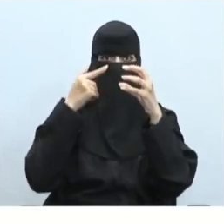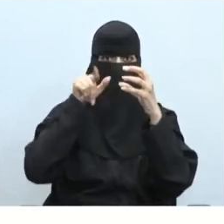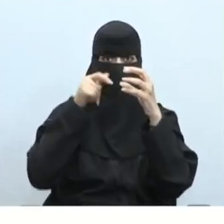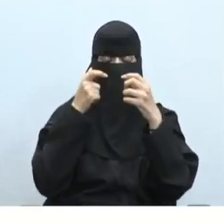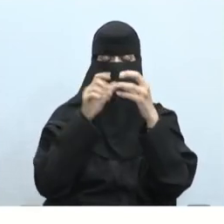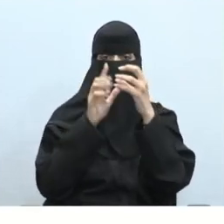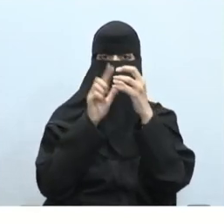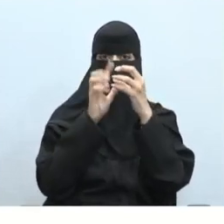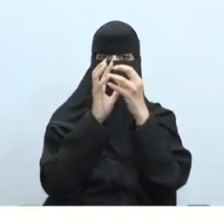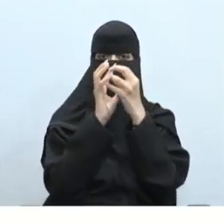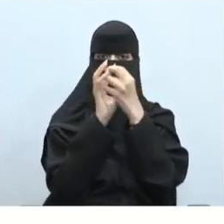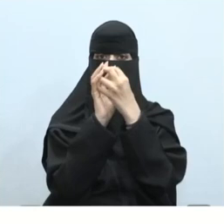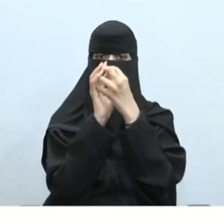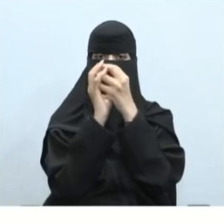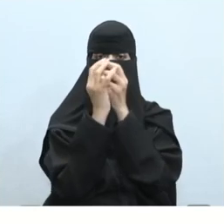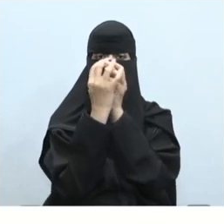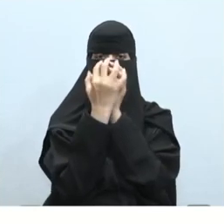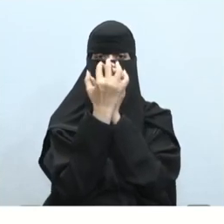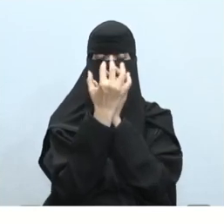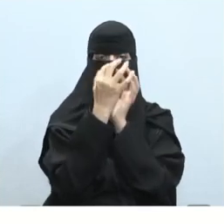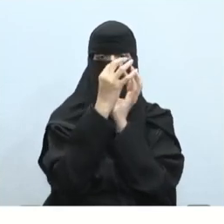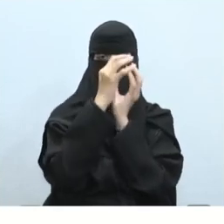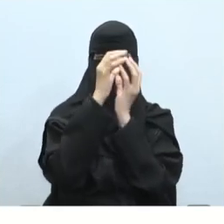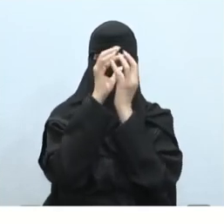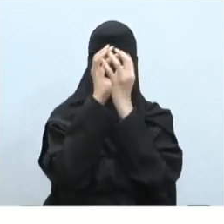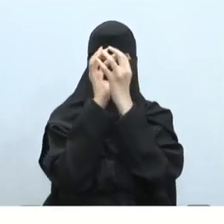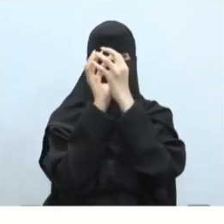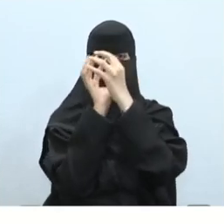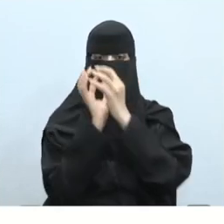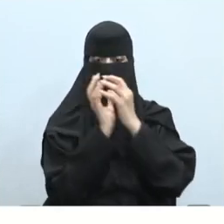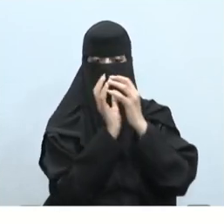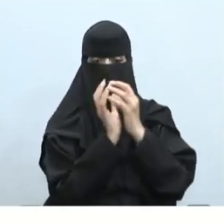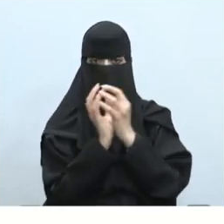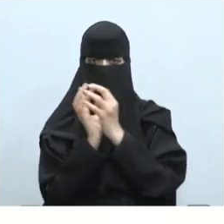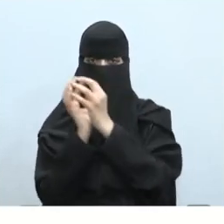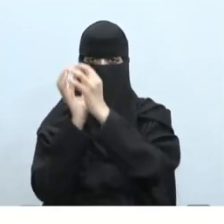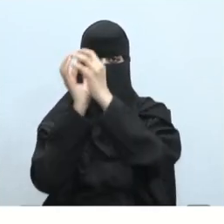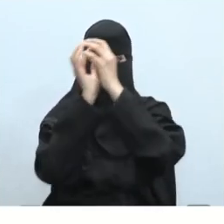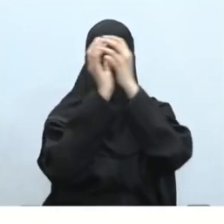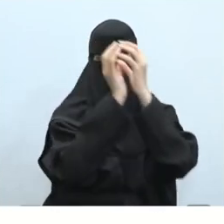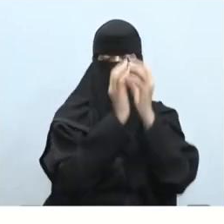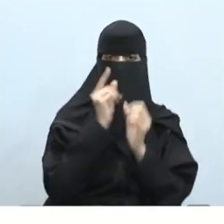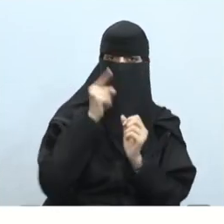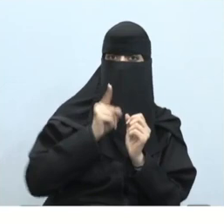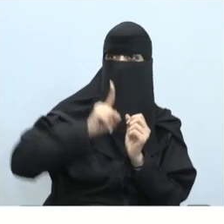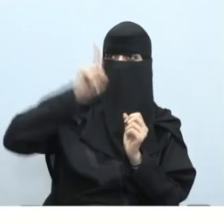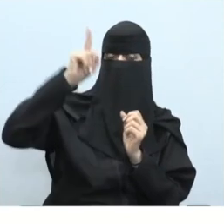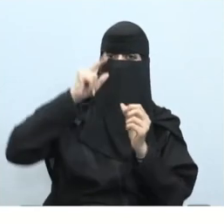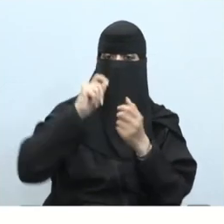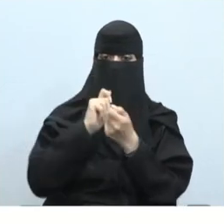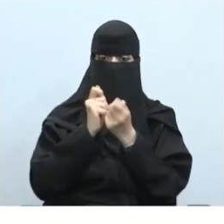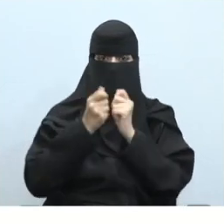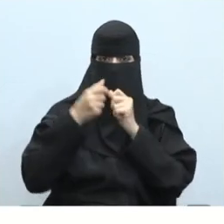ذكرت دارت حول نفسها بامر الله فتولدت بما يسمى بقوه